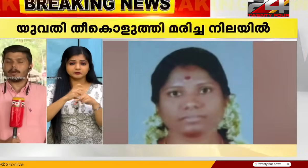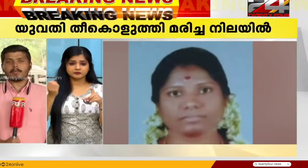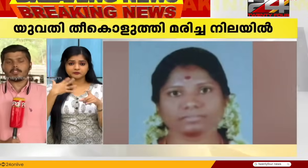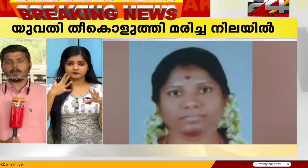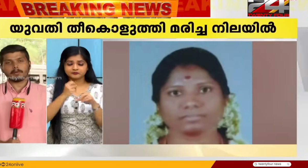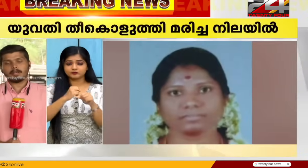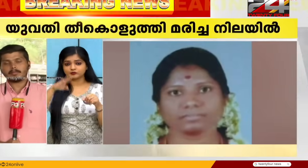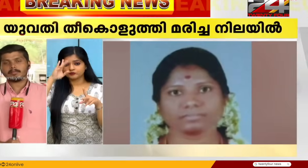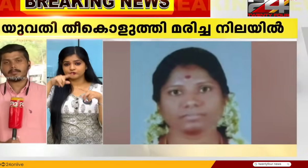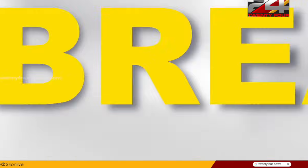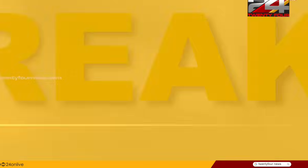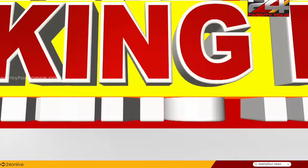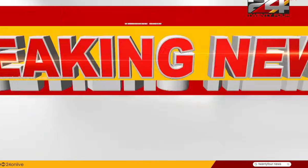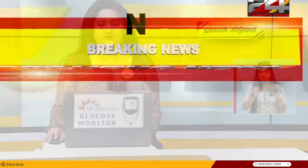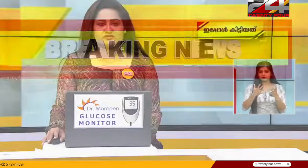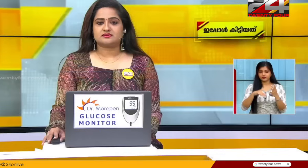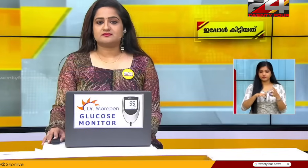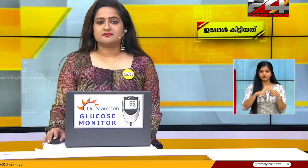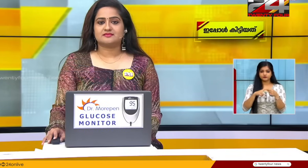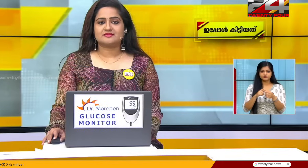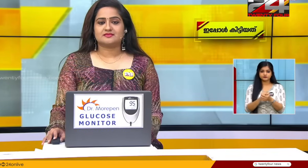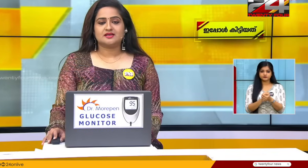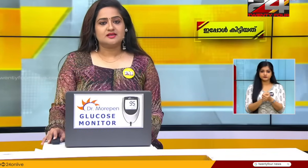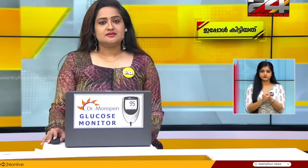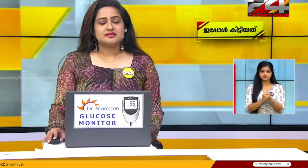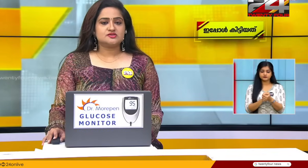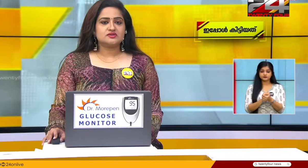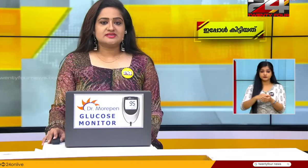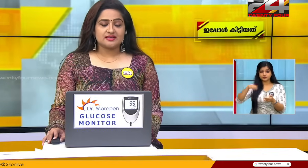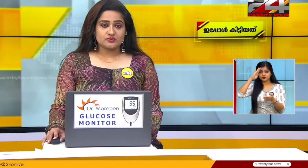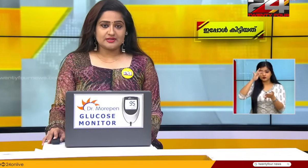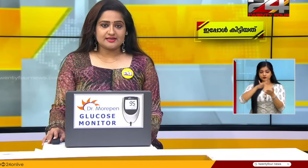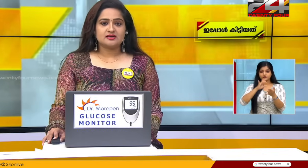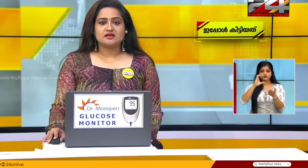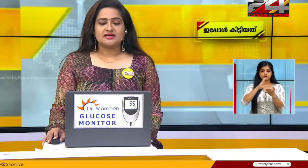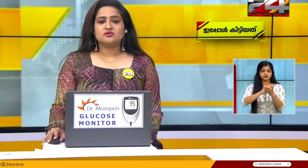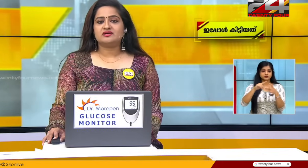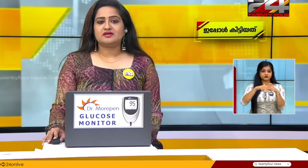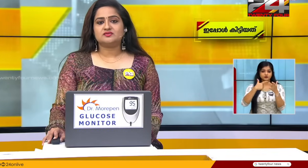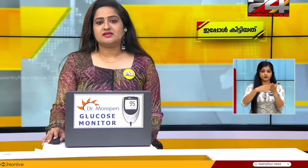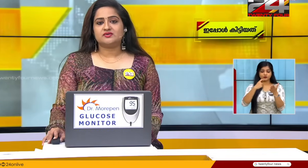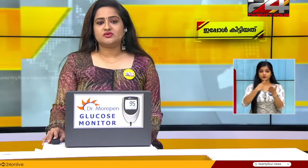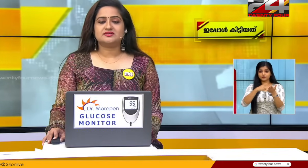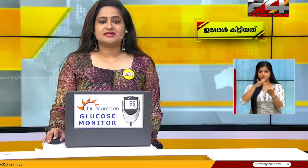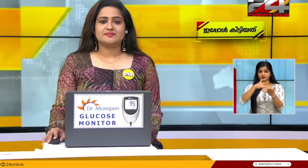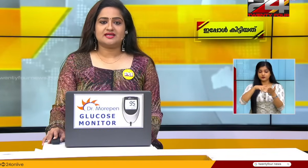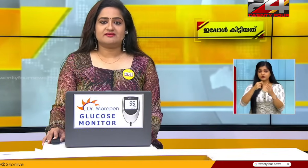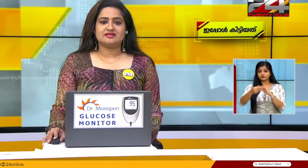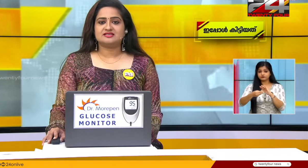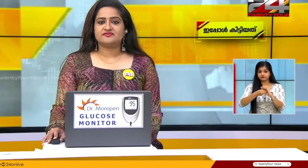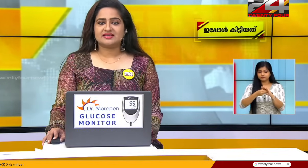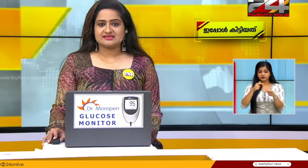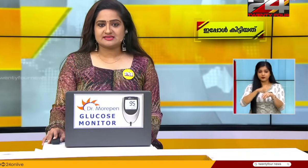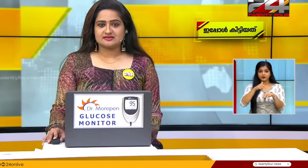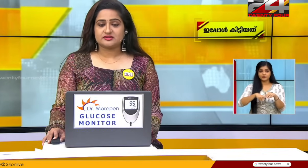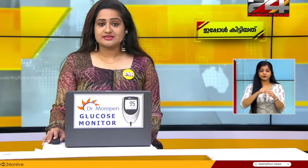അന്വേഷണം ആരംഭിച്ചിട്ടുണ്ട്. പ്രവിധ. ശരി, അഭിജിത്ത്. തൃശൂർ ചേറൂരിൽ കൈക്കൂലി വാങ്ങുന്നതിനിടെ ഉദ്യോഗസ്ഥൻ പിടിയിൽ.